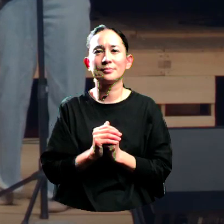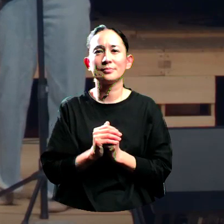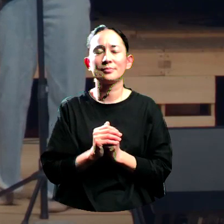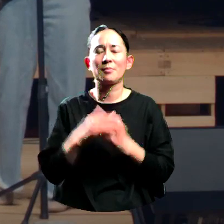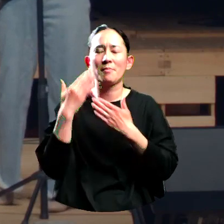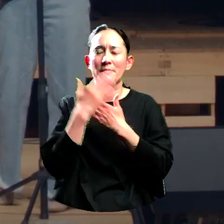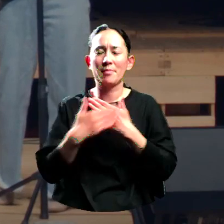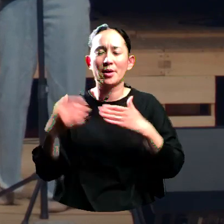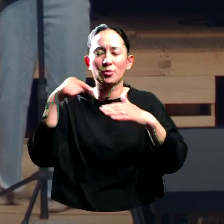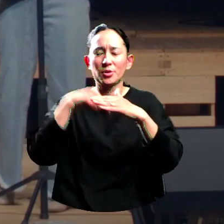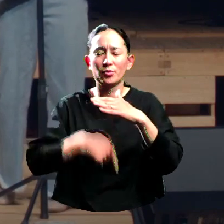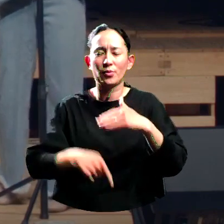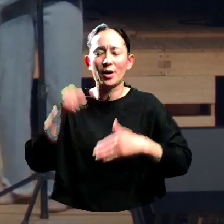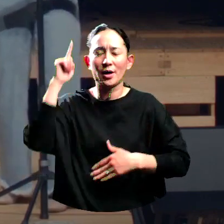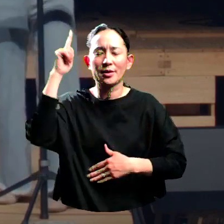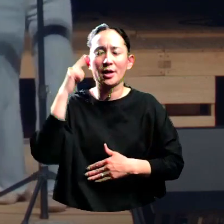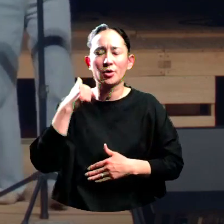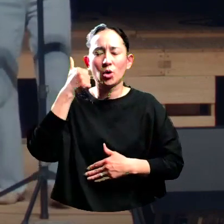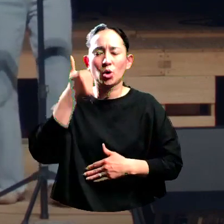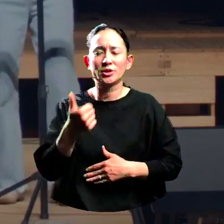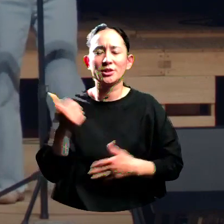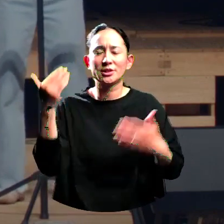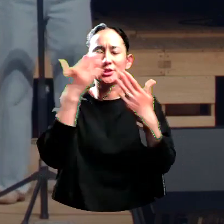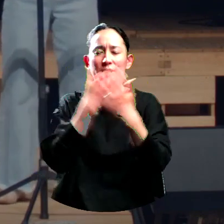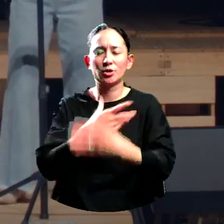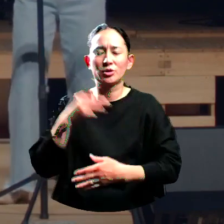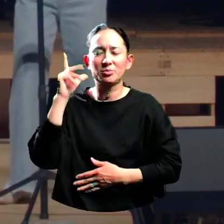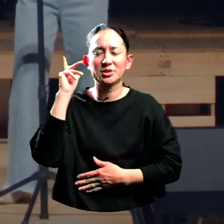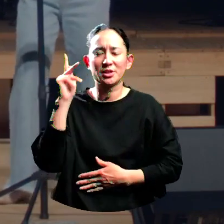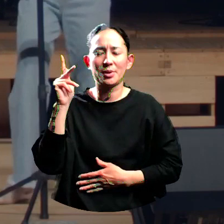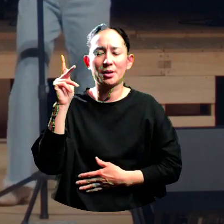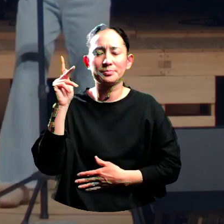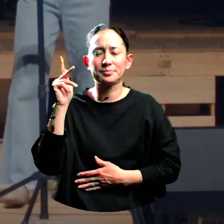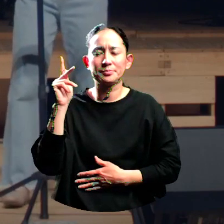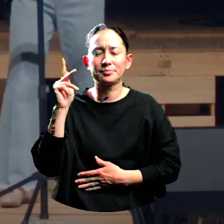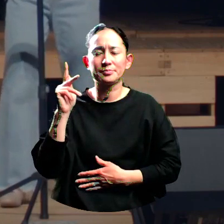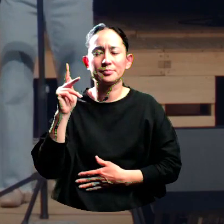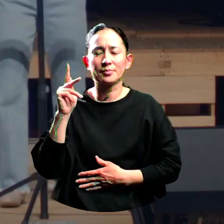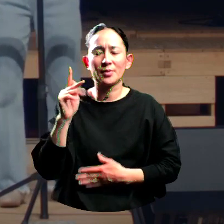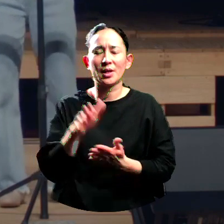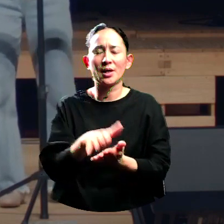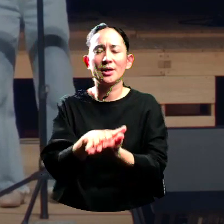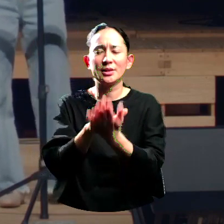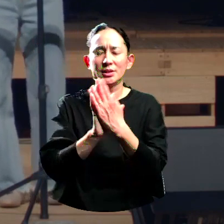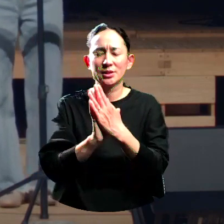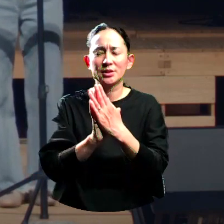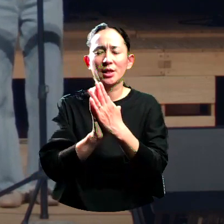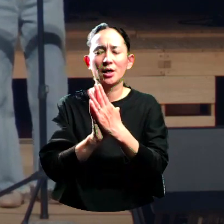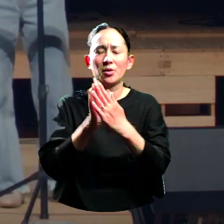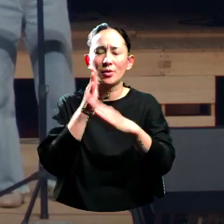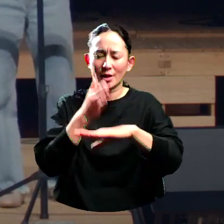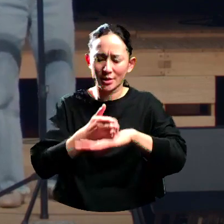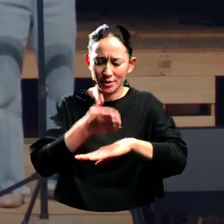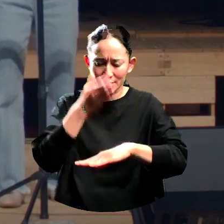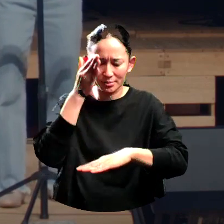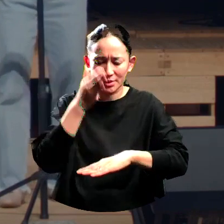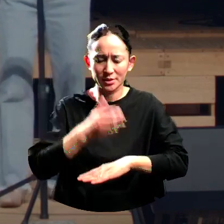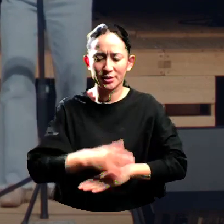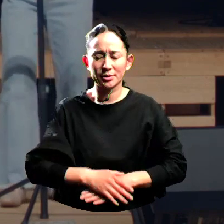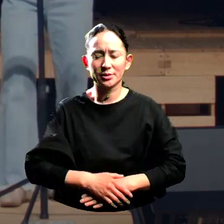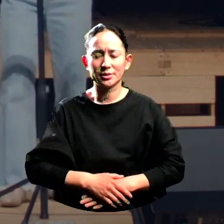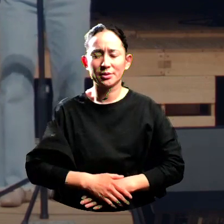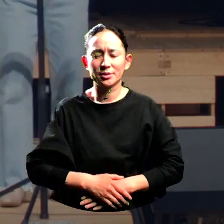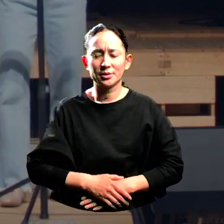恵み深い天の父なる神様。 Dear Heavenly Father. イースターの日を感謝します。 We thank you for this